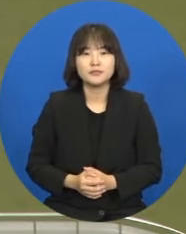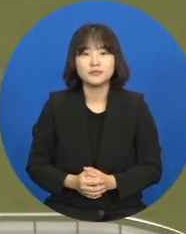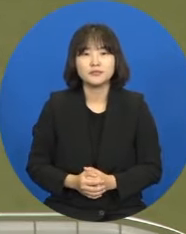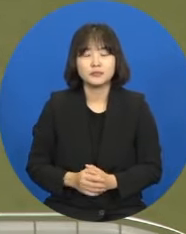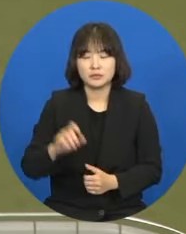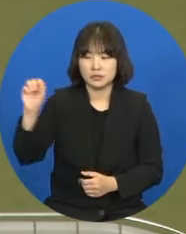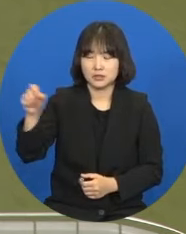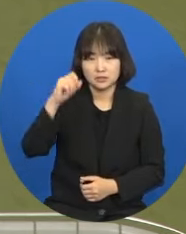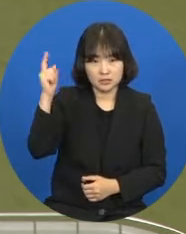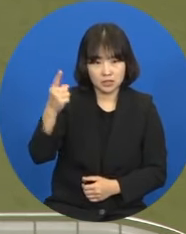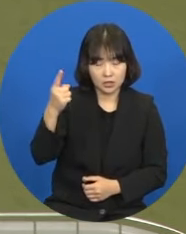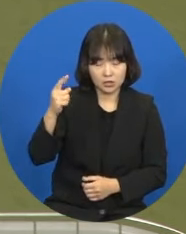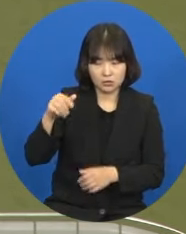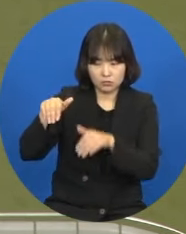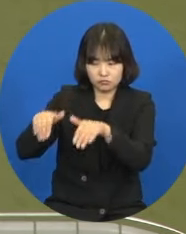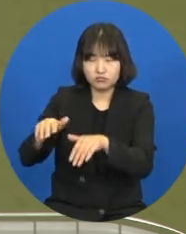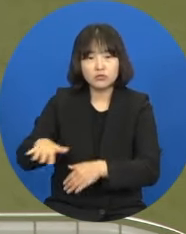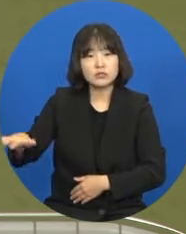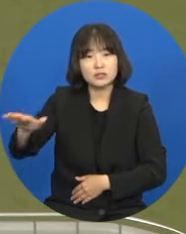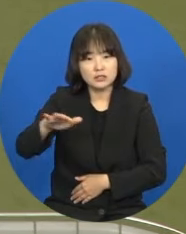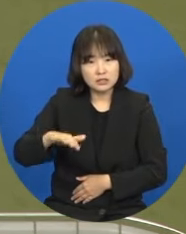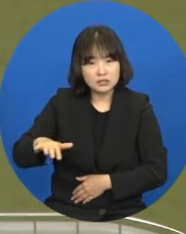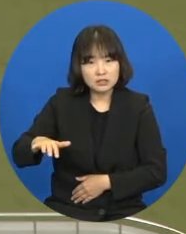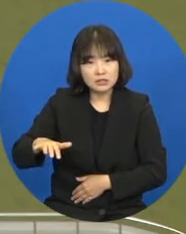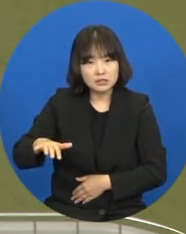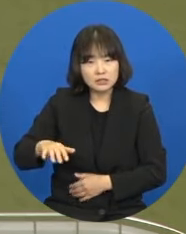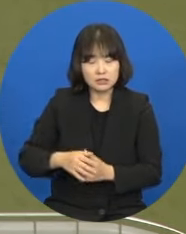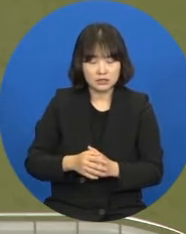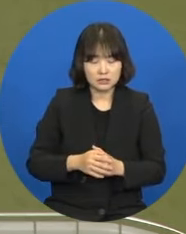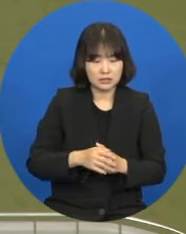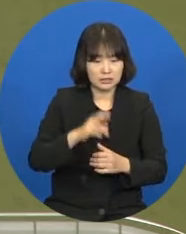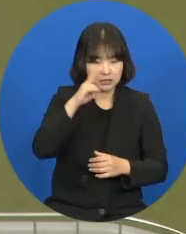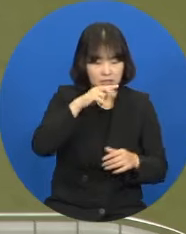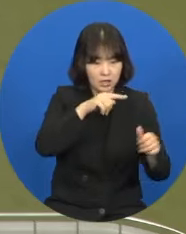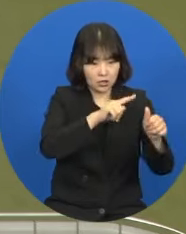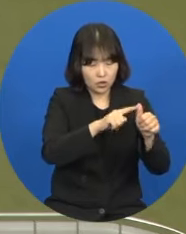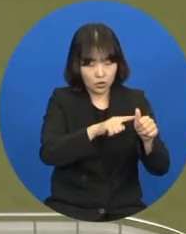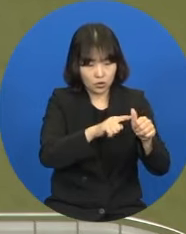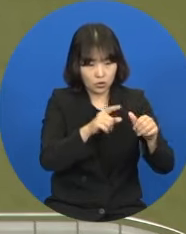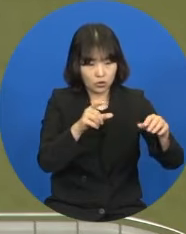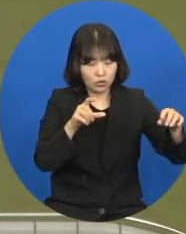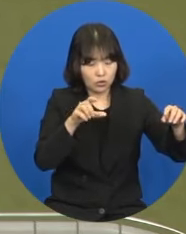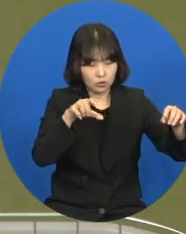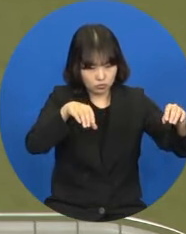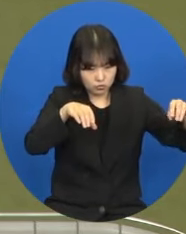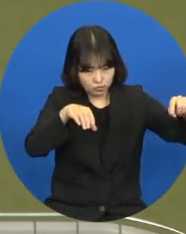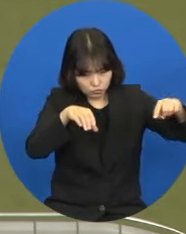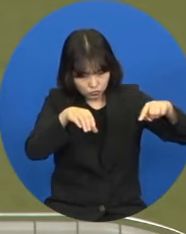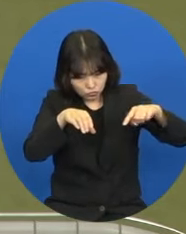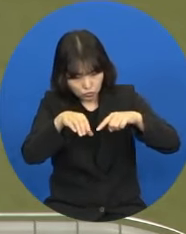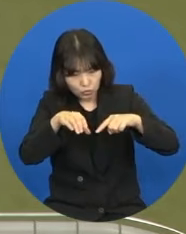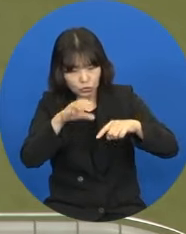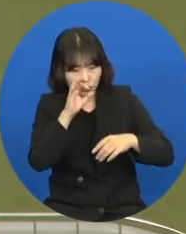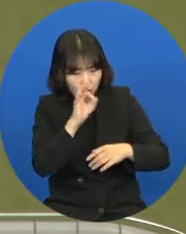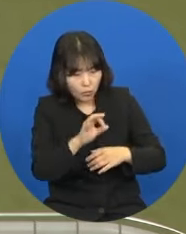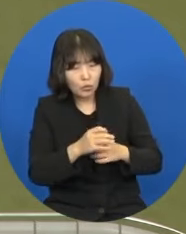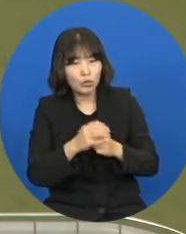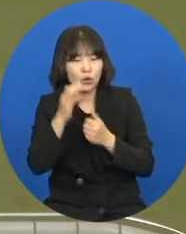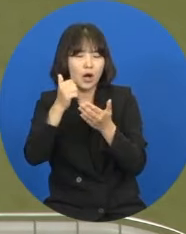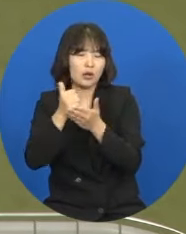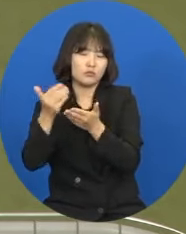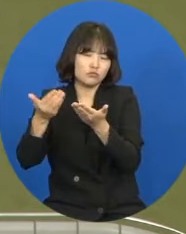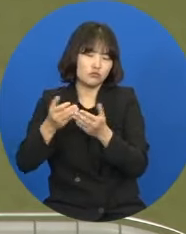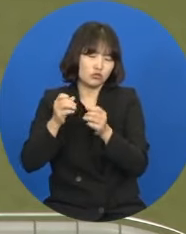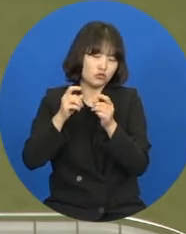다윗의 부하들이 지금 사월이 굴에 들어온이이 상황을 보고 하나님이 주신 기회라고 부를